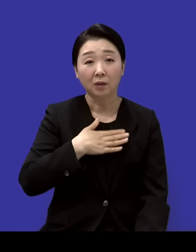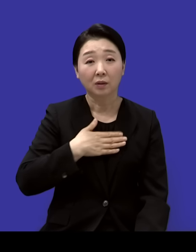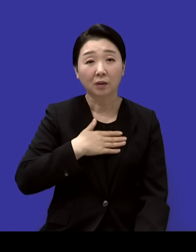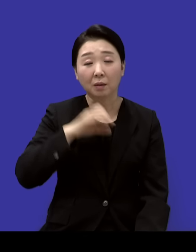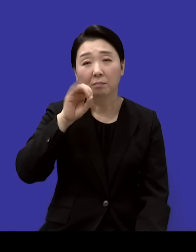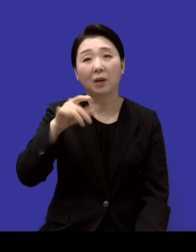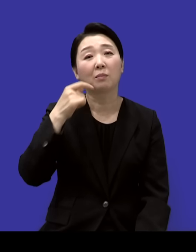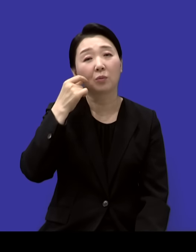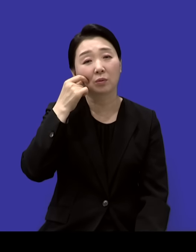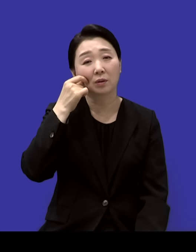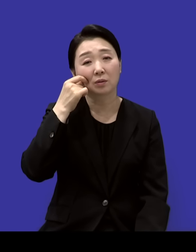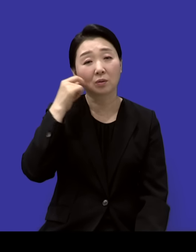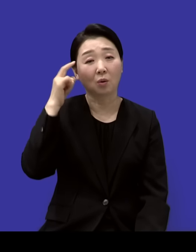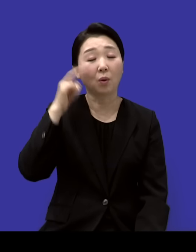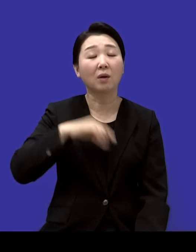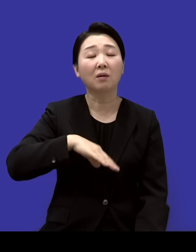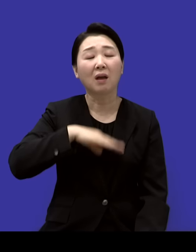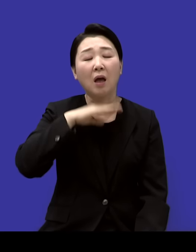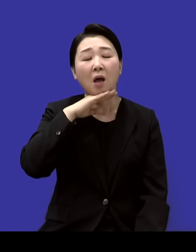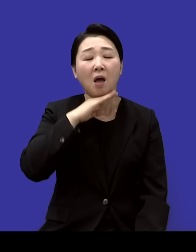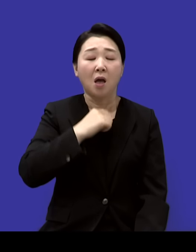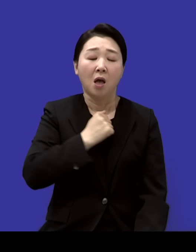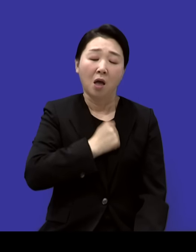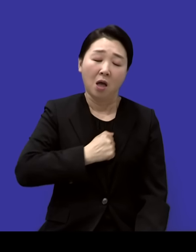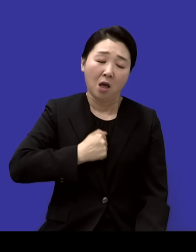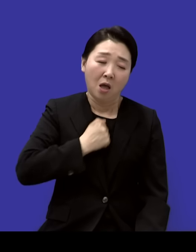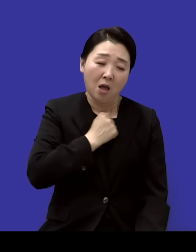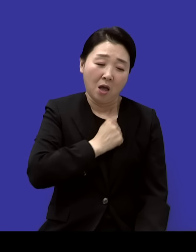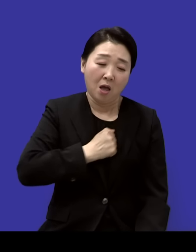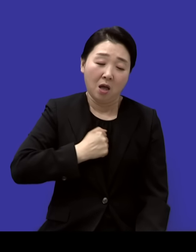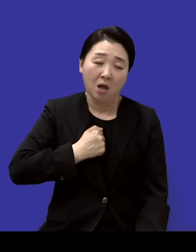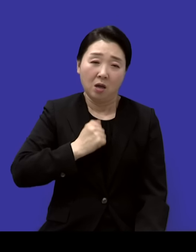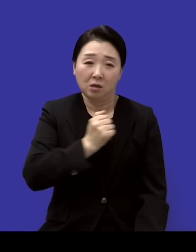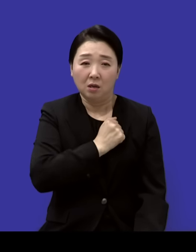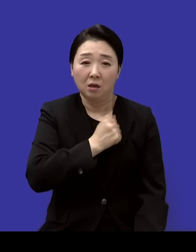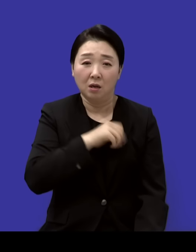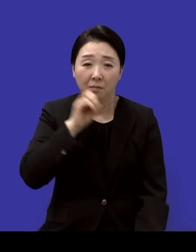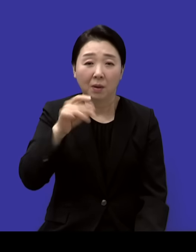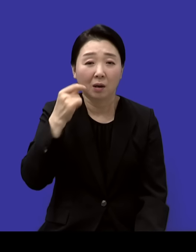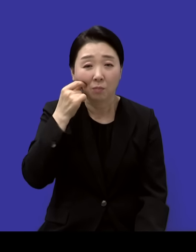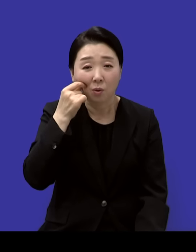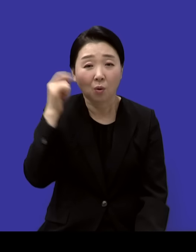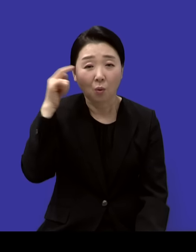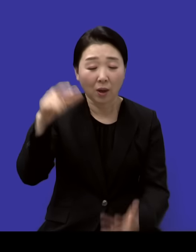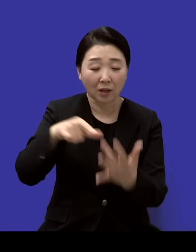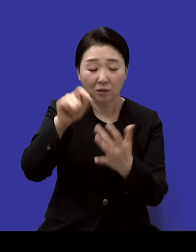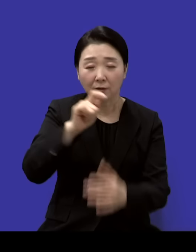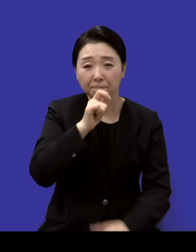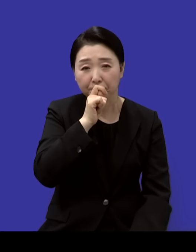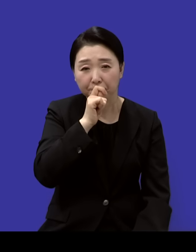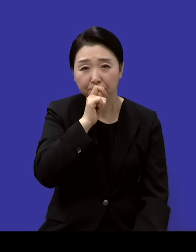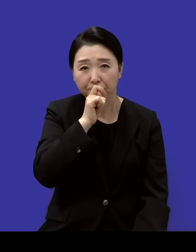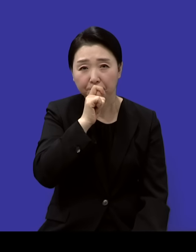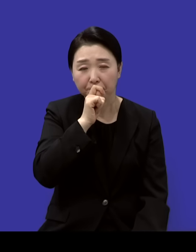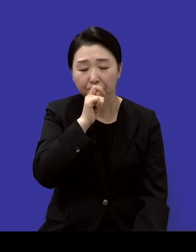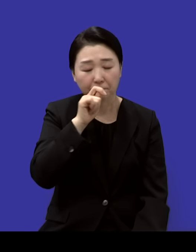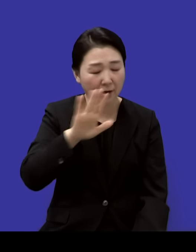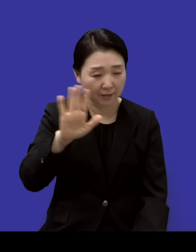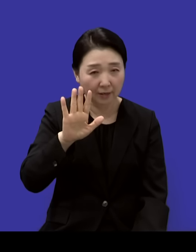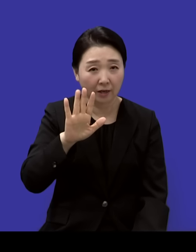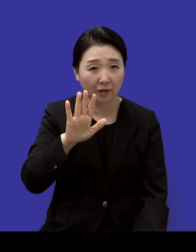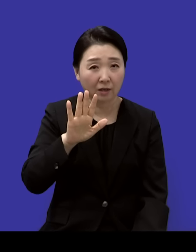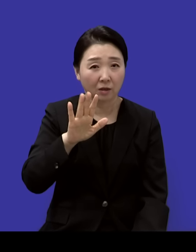못 하겠더라고요. 그러니까 네. 여기에 뭐가 꽉 막혀서 어. 말이 안 나와요. 이런 거 이제 선택적 함구증이라고도 하죠. 어. 선택적으로